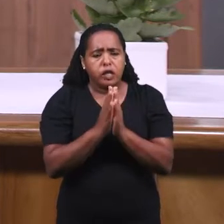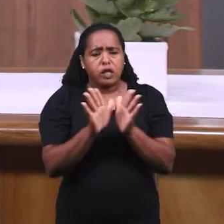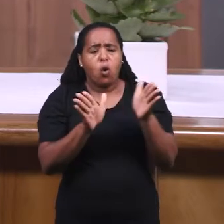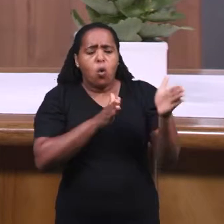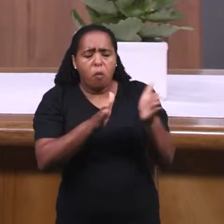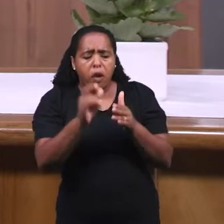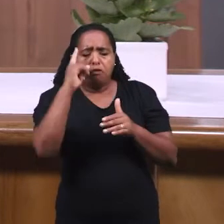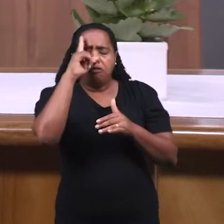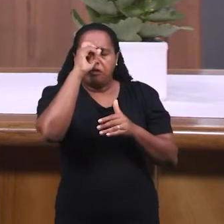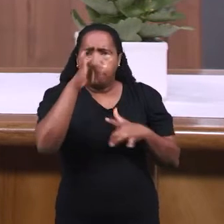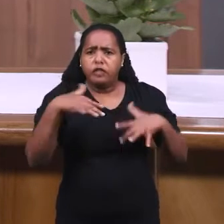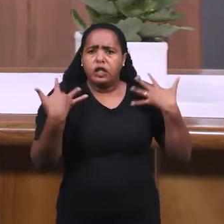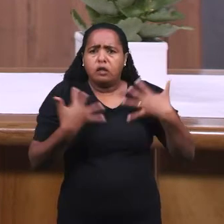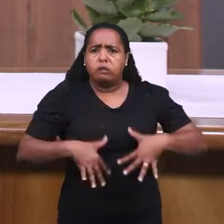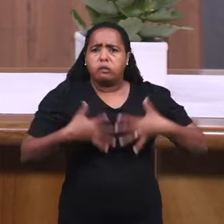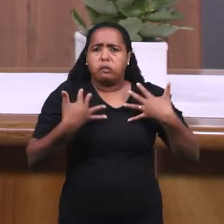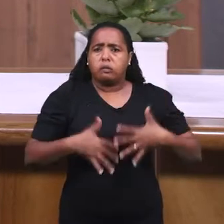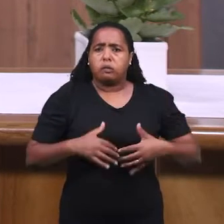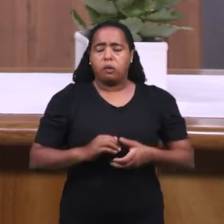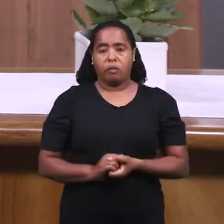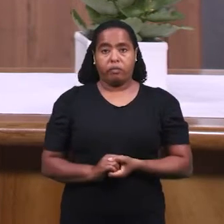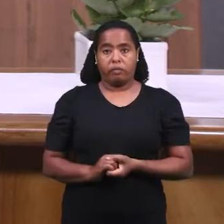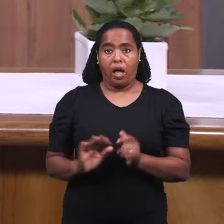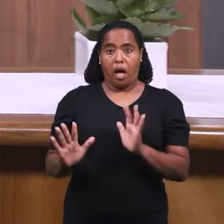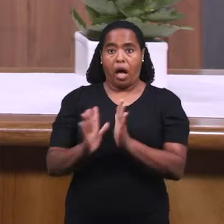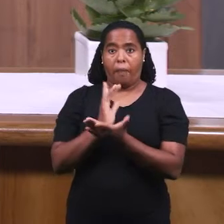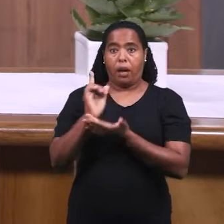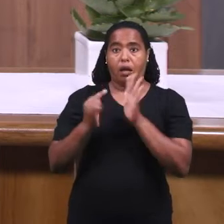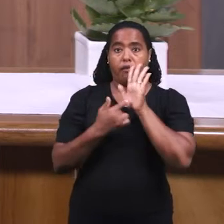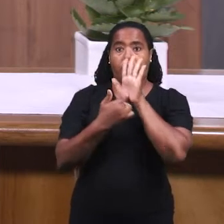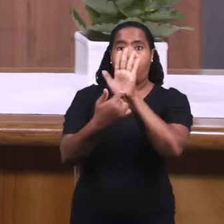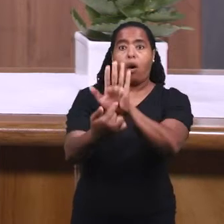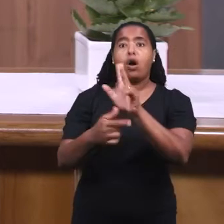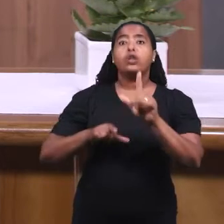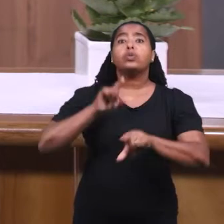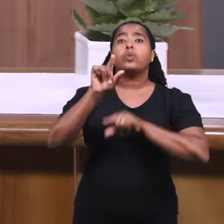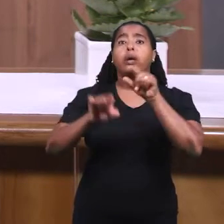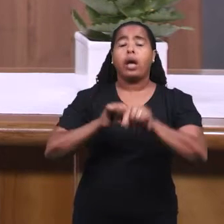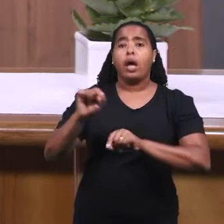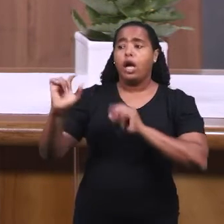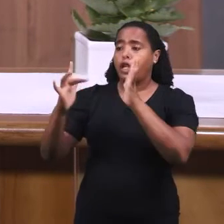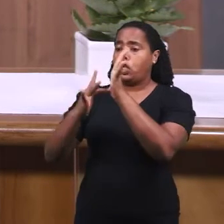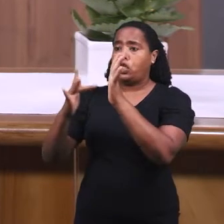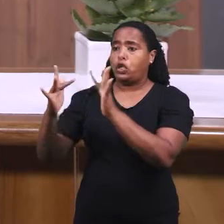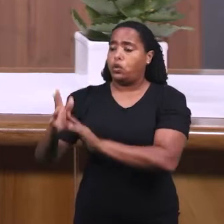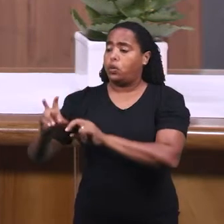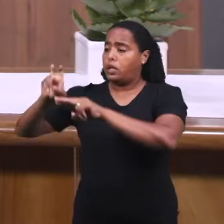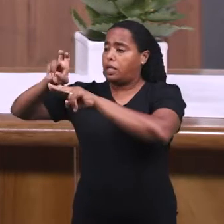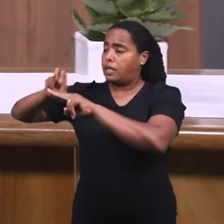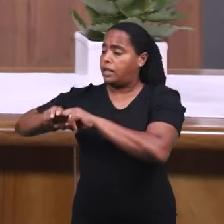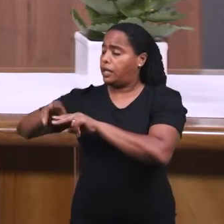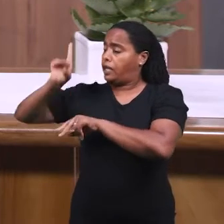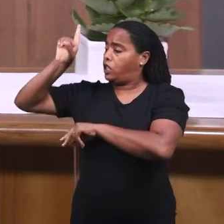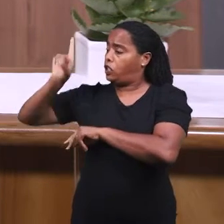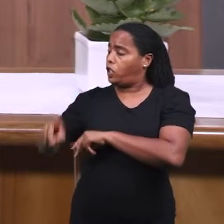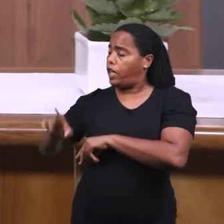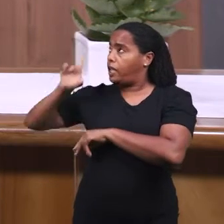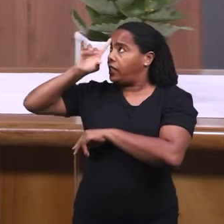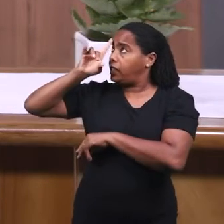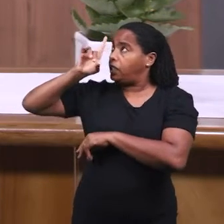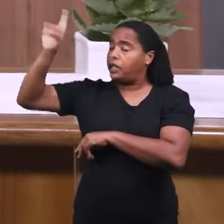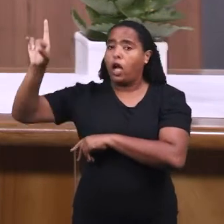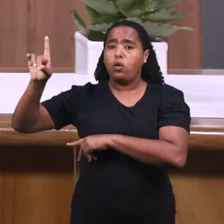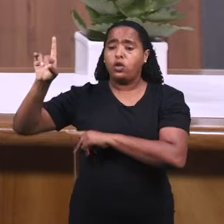Господь, помоги другу моему, да, или за друзей ходатайствуем, просим кого-то помощи. И Библия говорит,